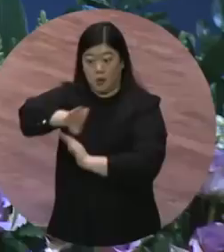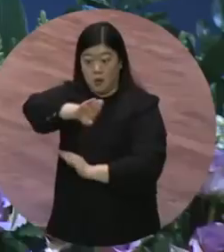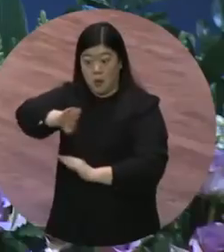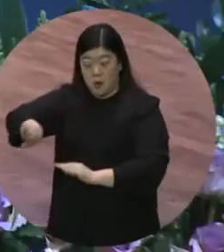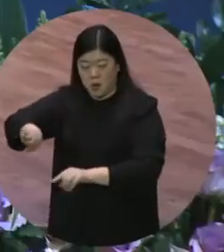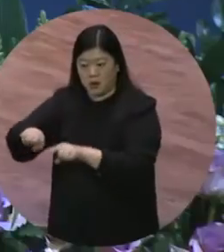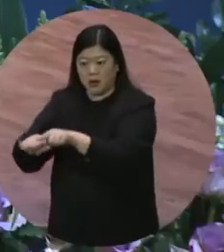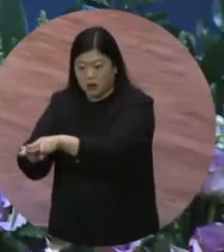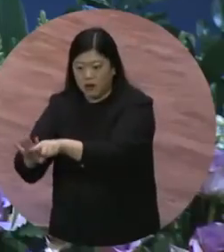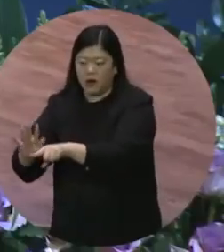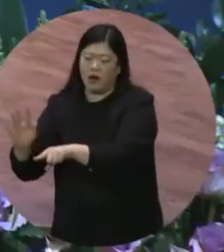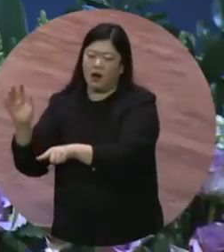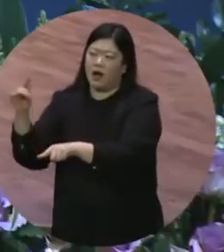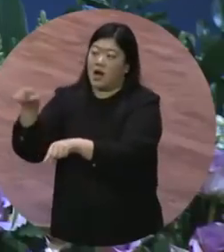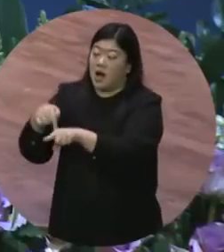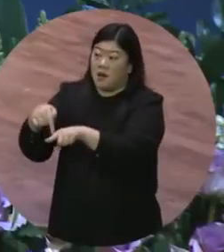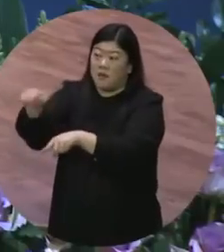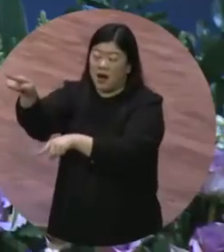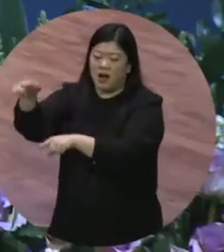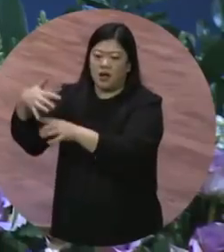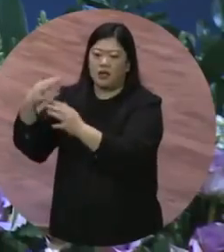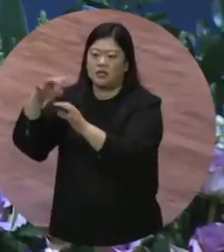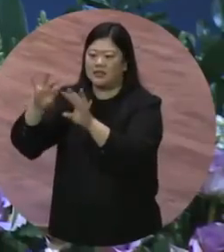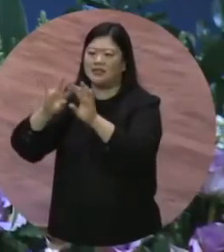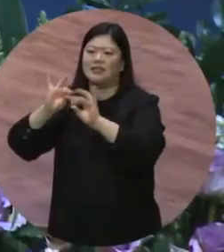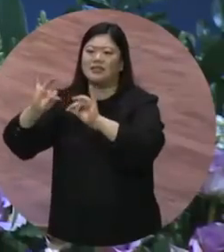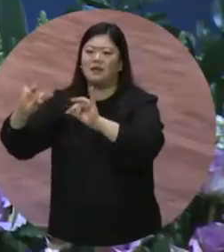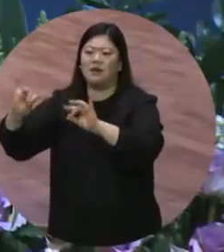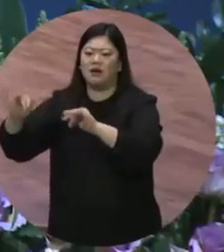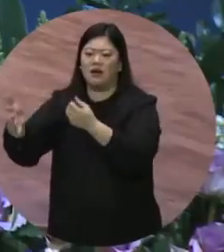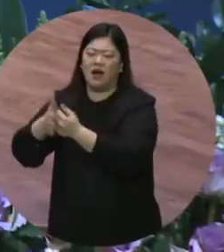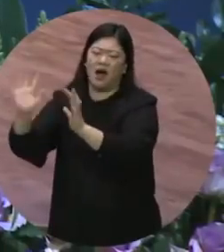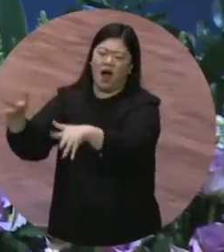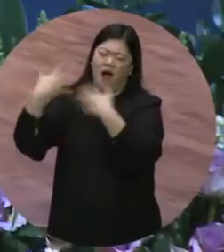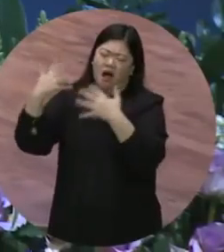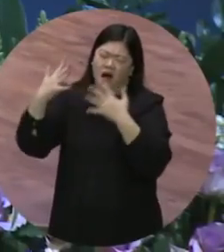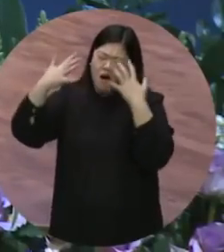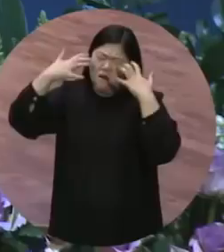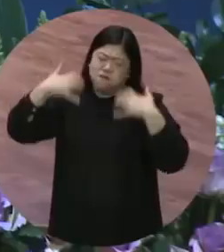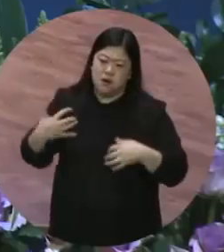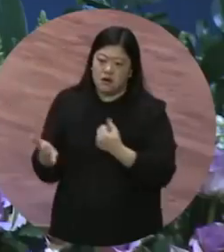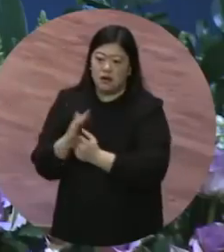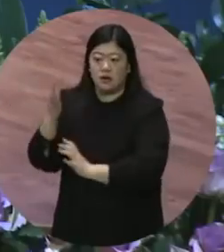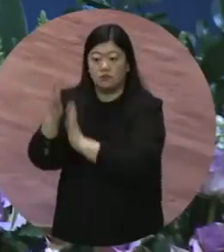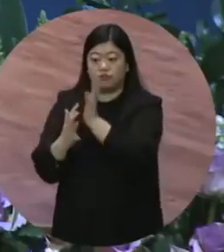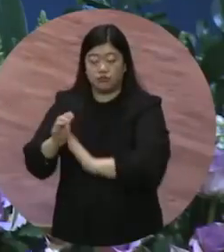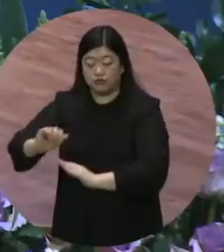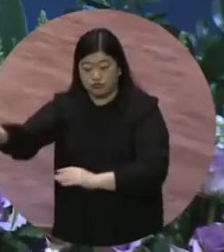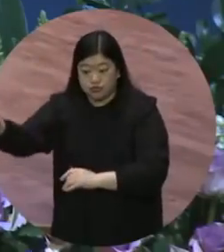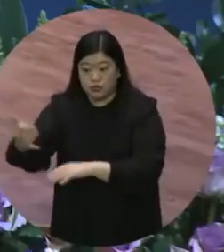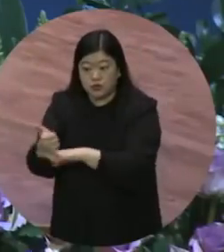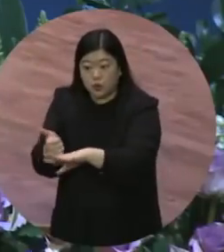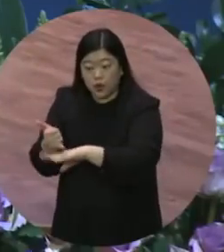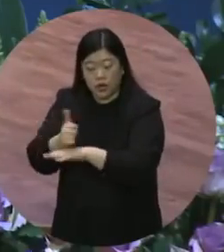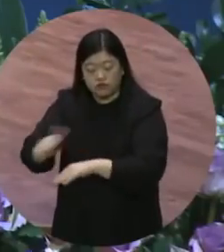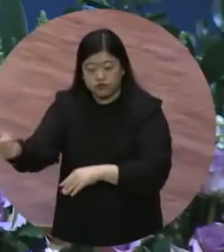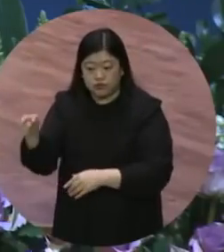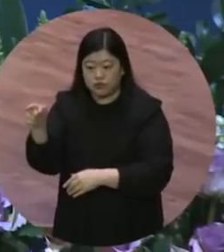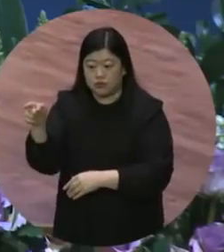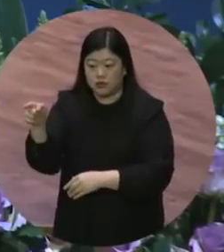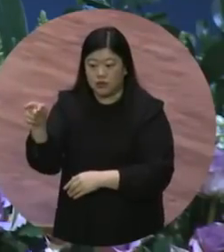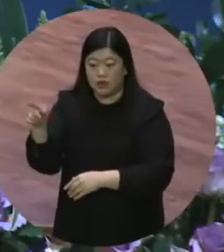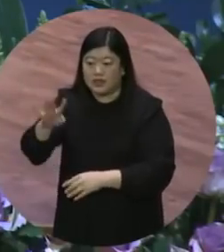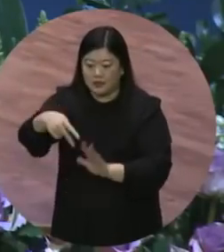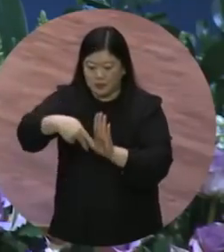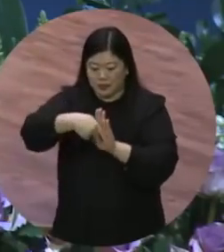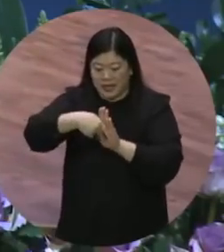부르는 강력한 열대문에 잡초 하나 나지 않습니다. 풀 하나 나지 않아요. 농사를 지을 수 없어요. 그래서 이사야 40장에